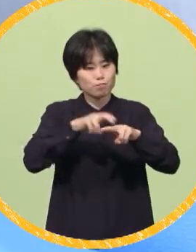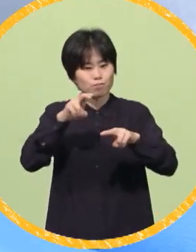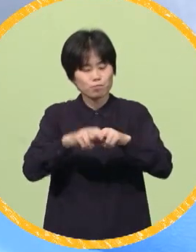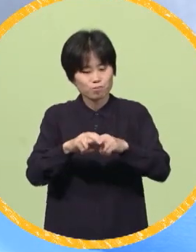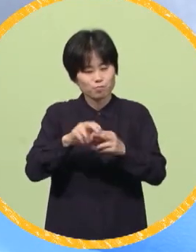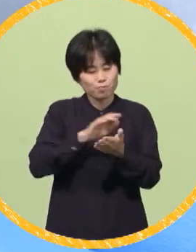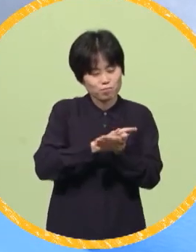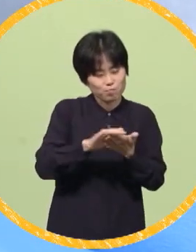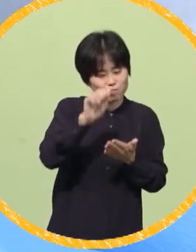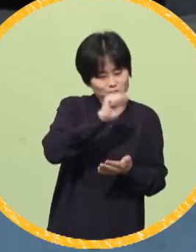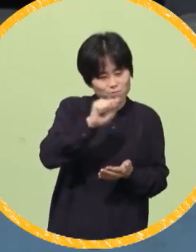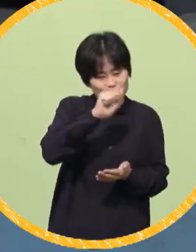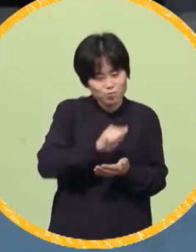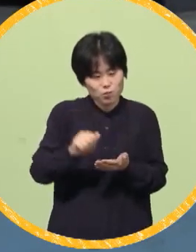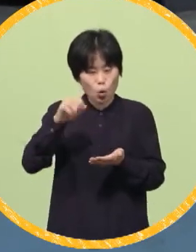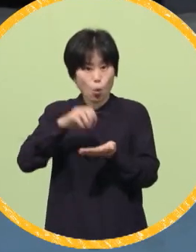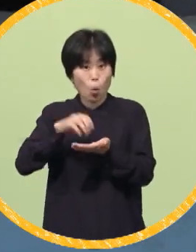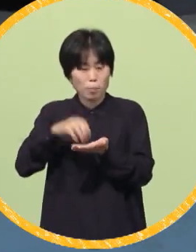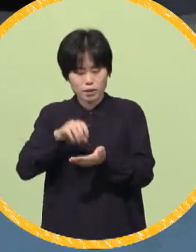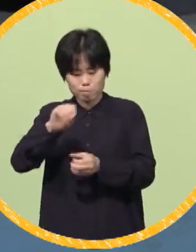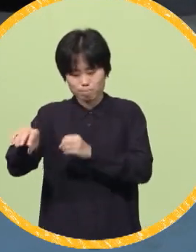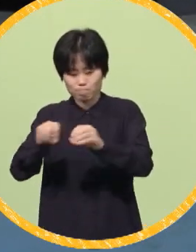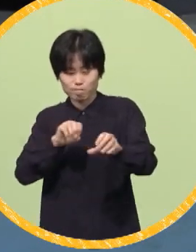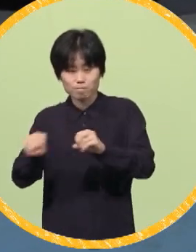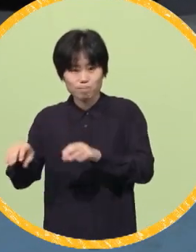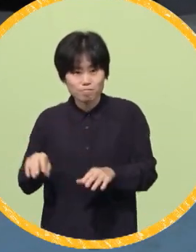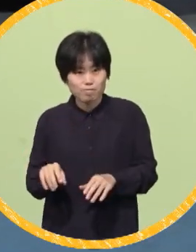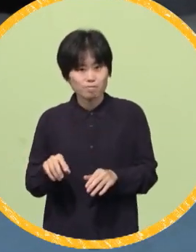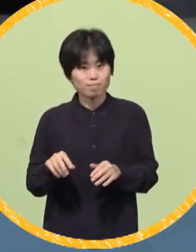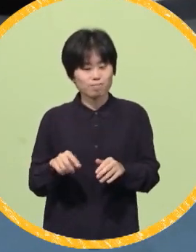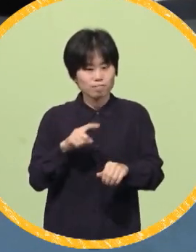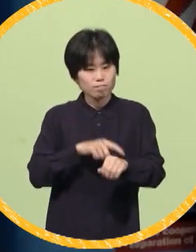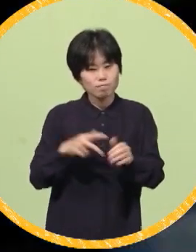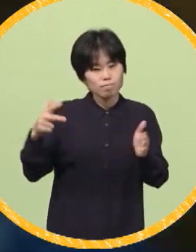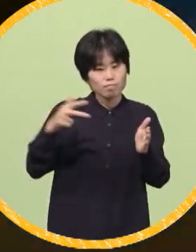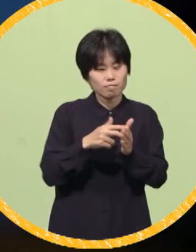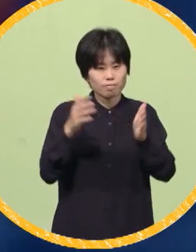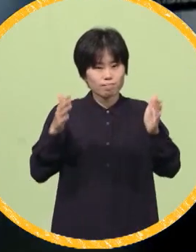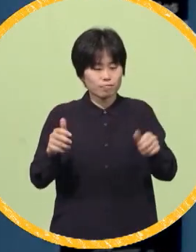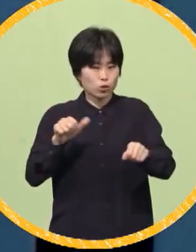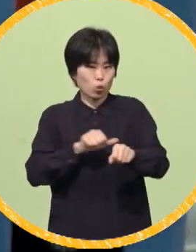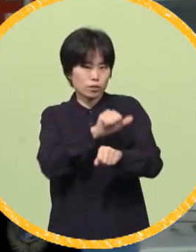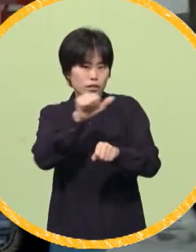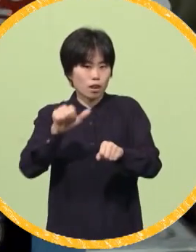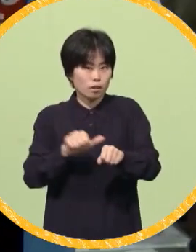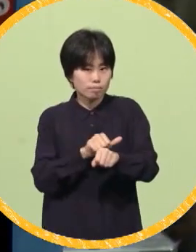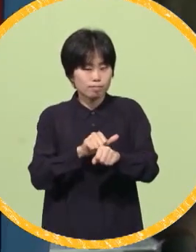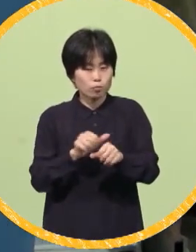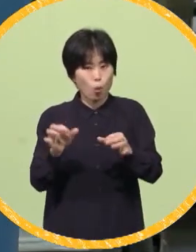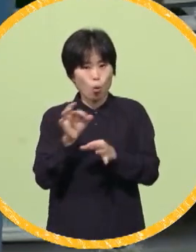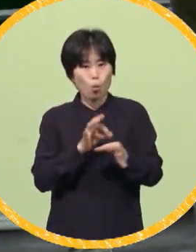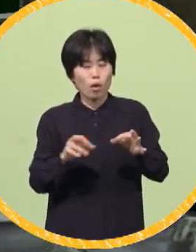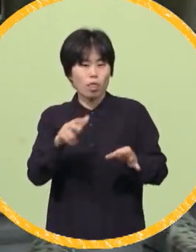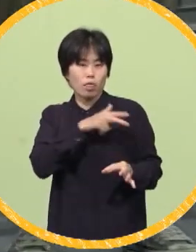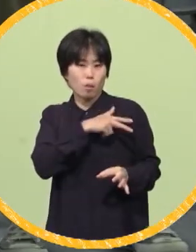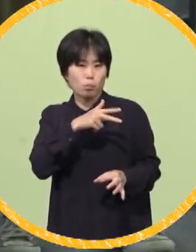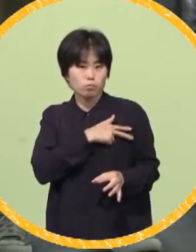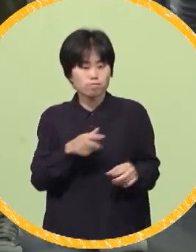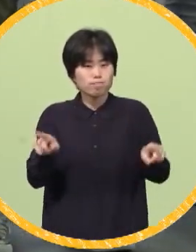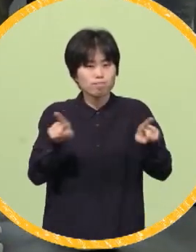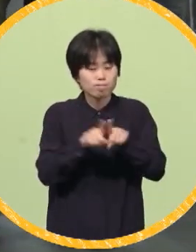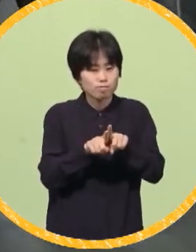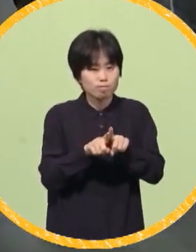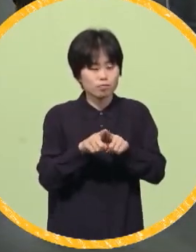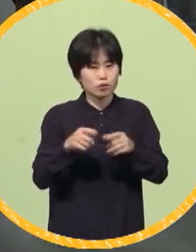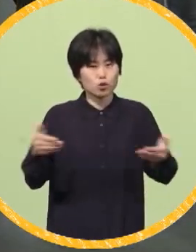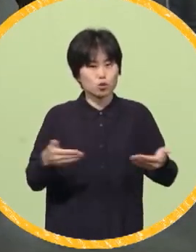ゴミの分別作業など、キックオフの午後7時までおよそ5時間、運営スタッフの一員として就労体験